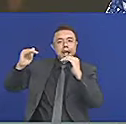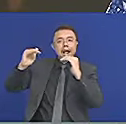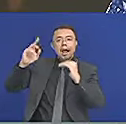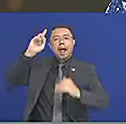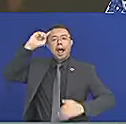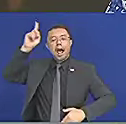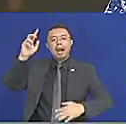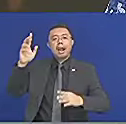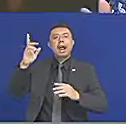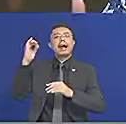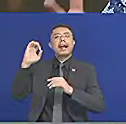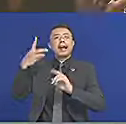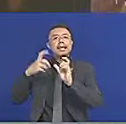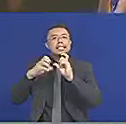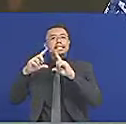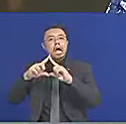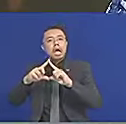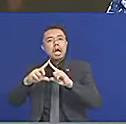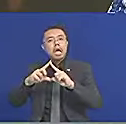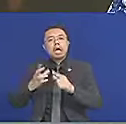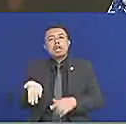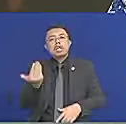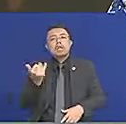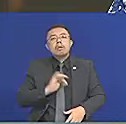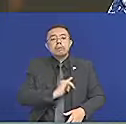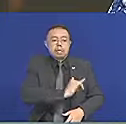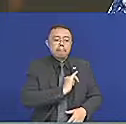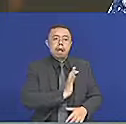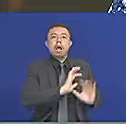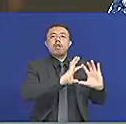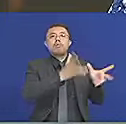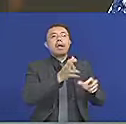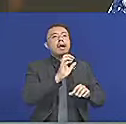esa, tidak mungkin hidupmu sama dengan dunia.